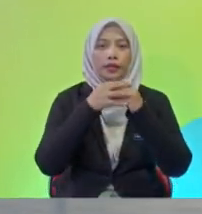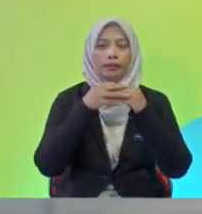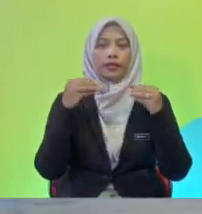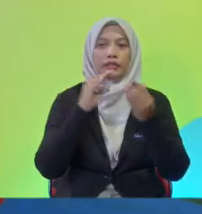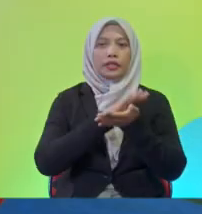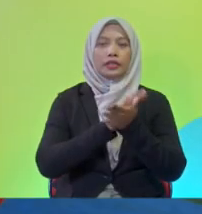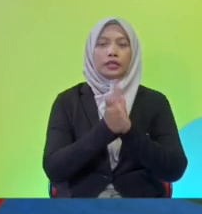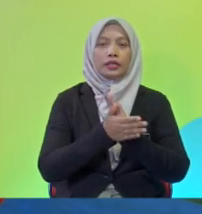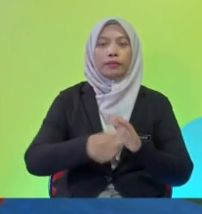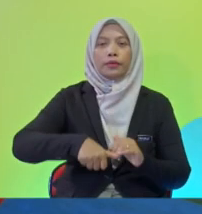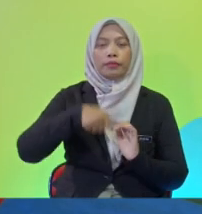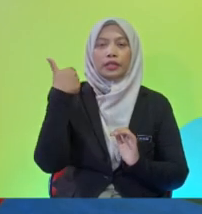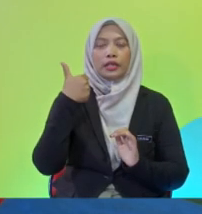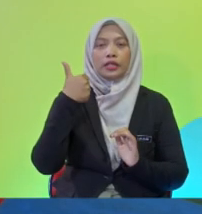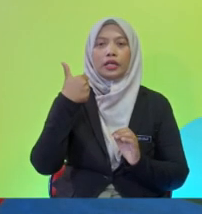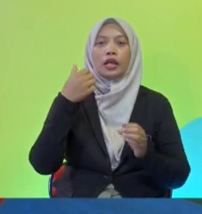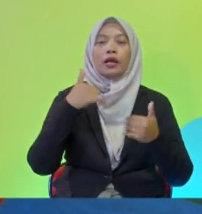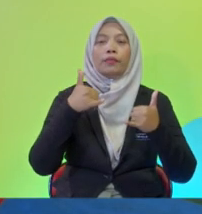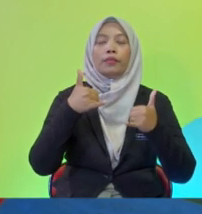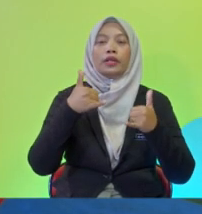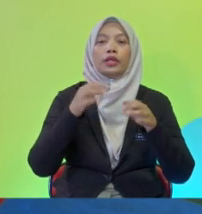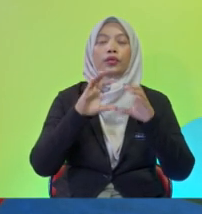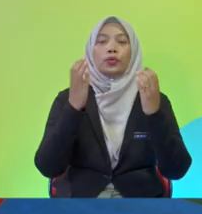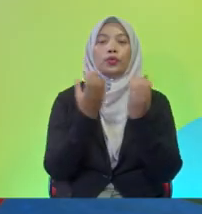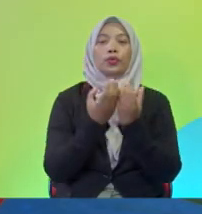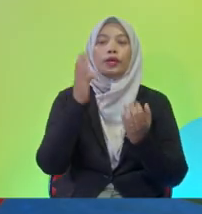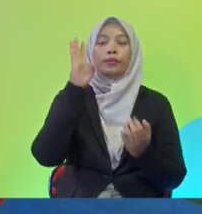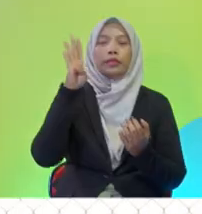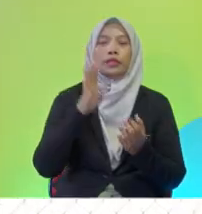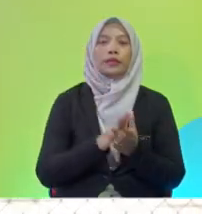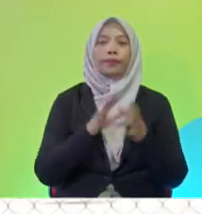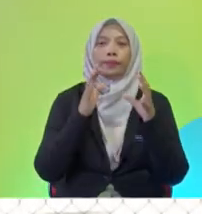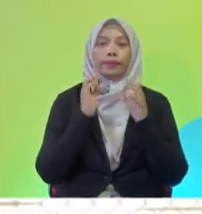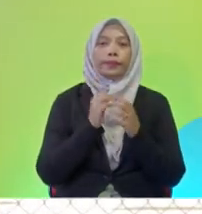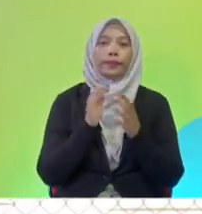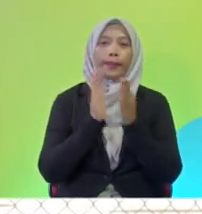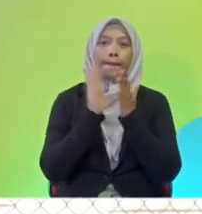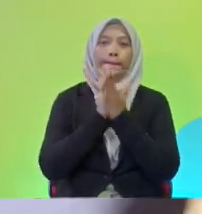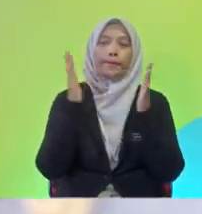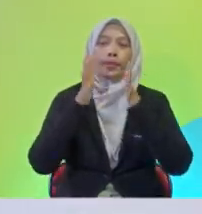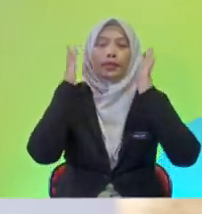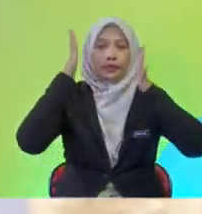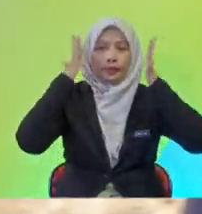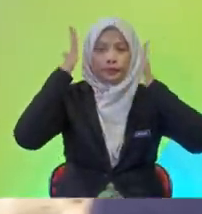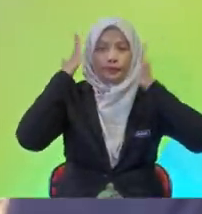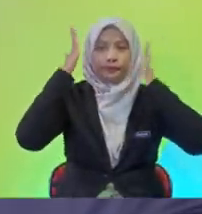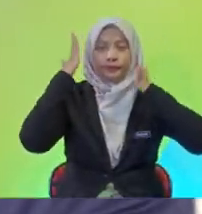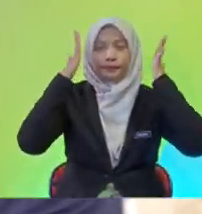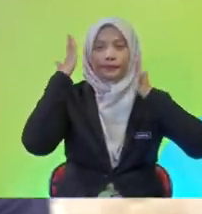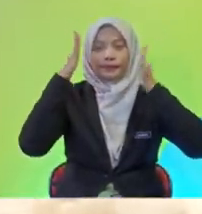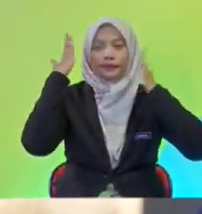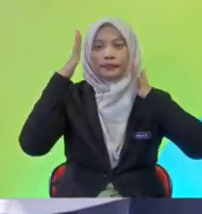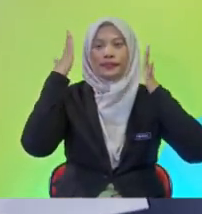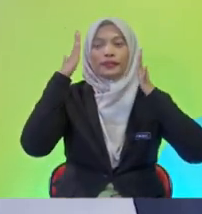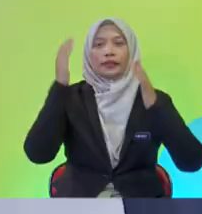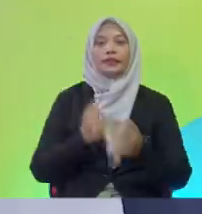Okey, jadi pemenang dalam mana ini adalah kumpulan B. Kerana dia akan menghabiskan tiap lawan dalam masa yang